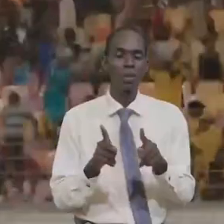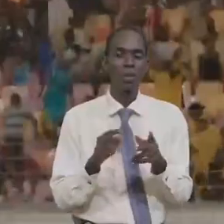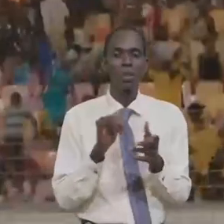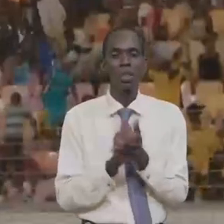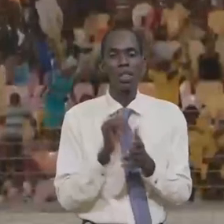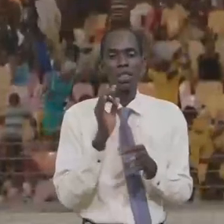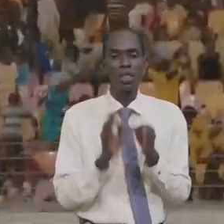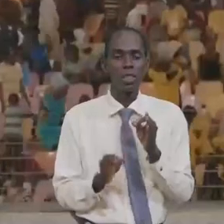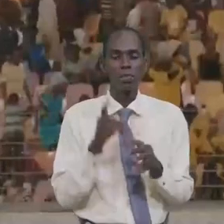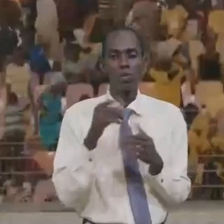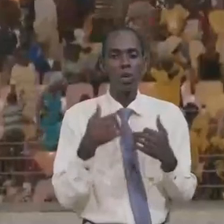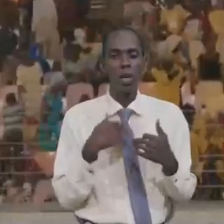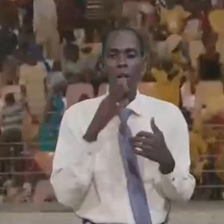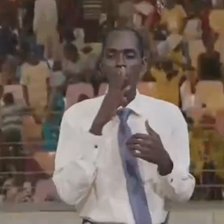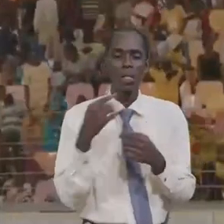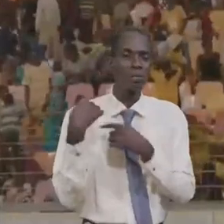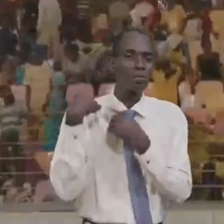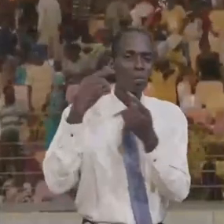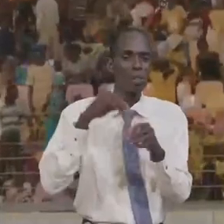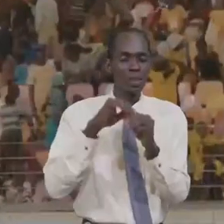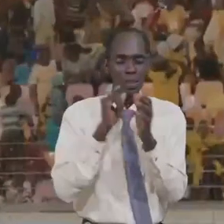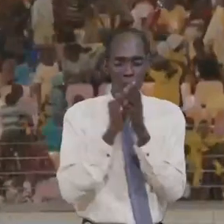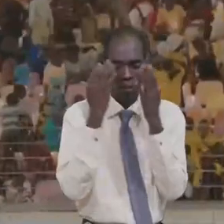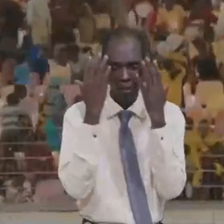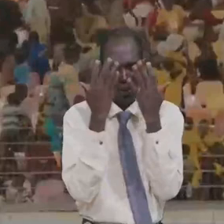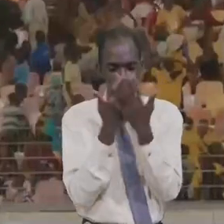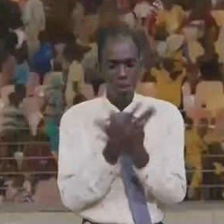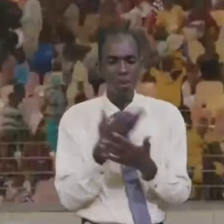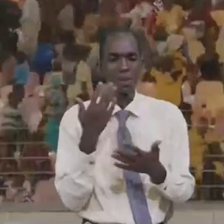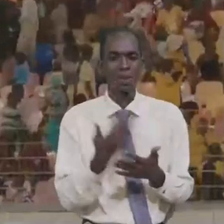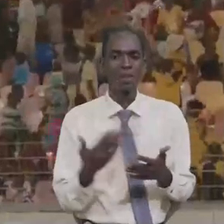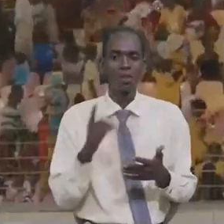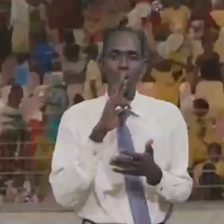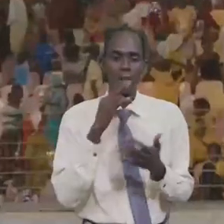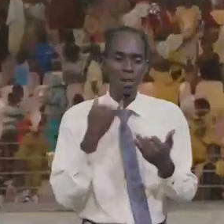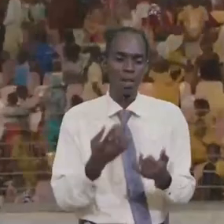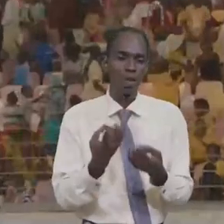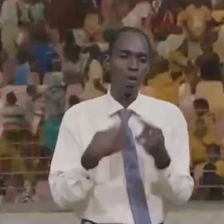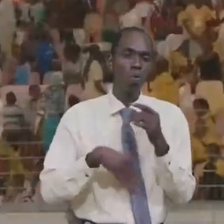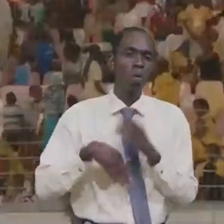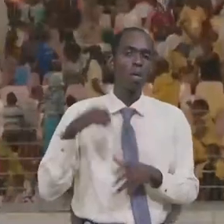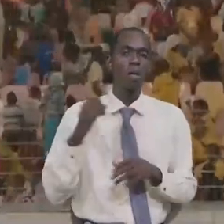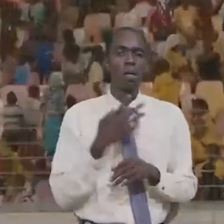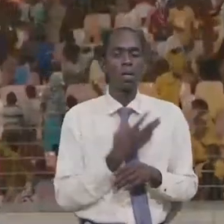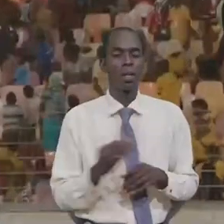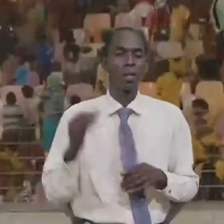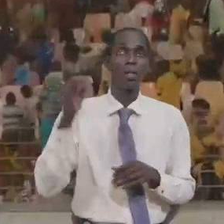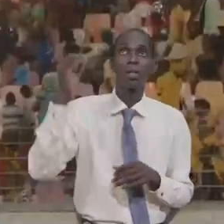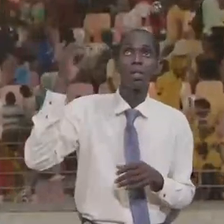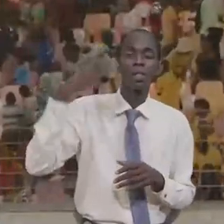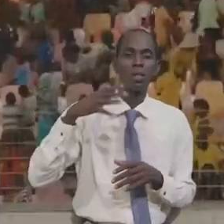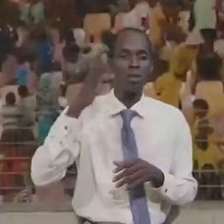dans cette région ténébreuse dans cette fosse tu vas sortir tu vas sortir et la lumière va